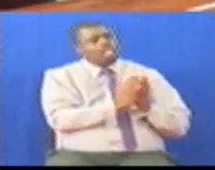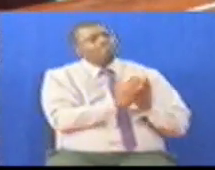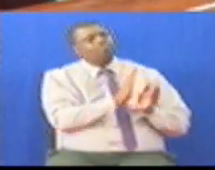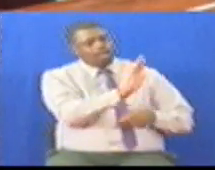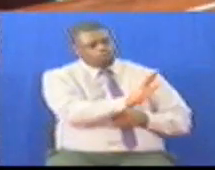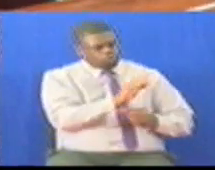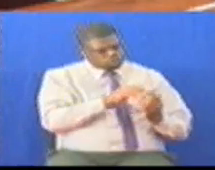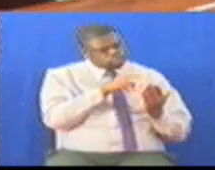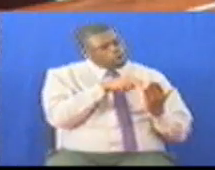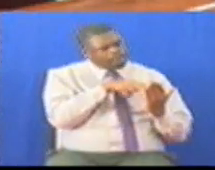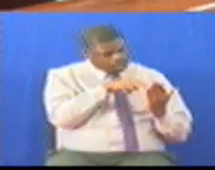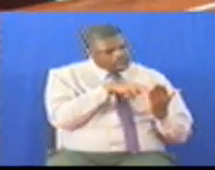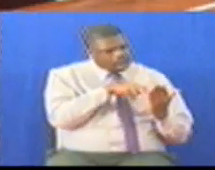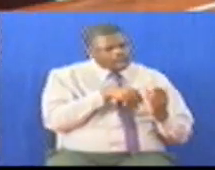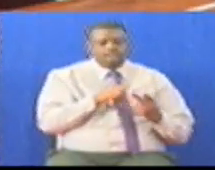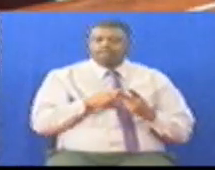tunatafakari.